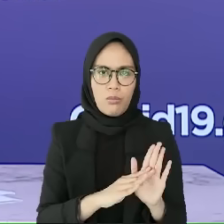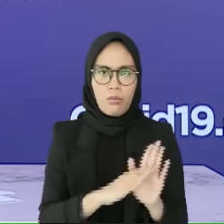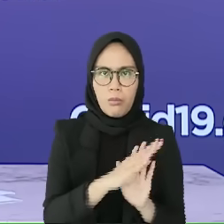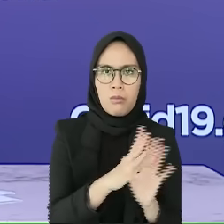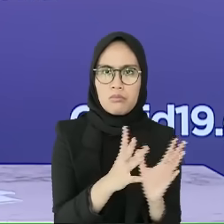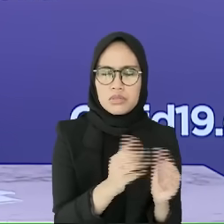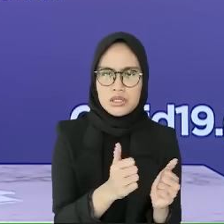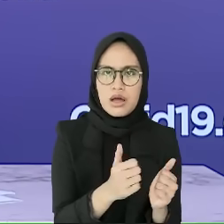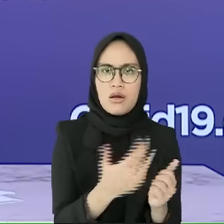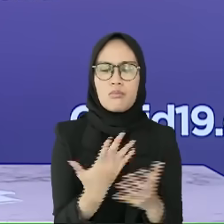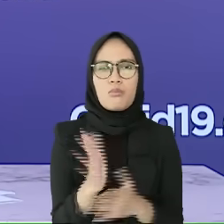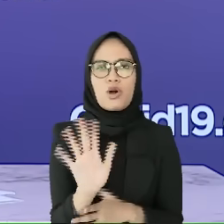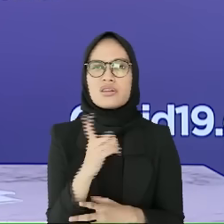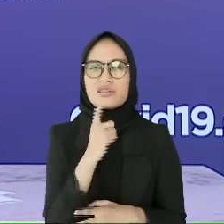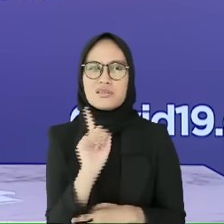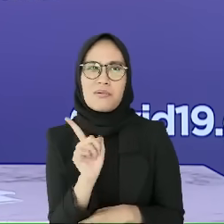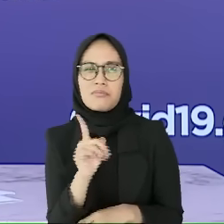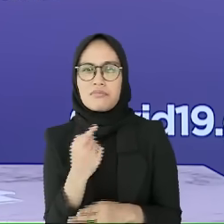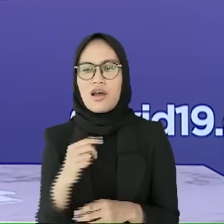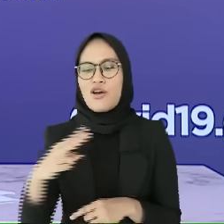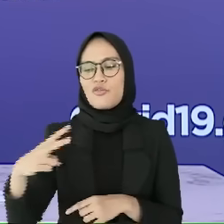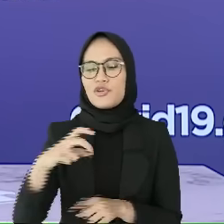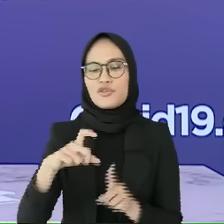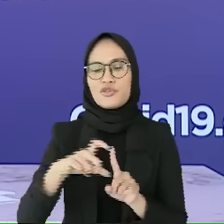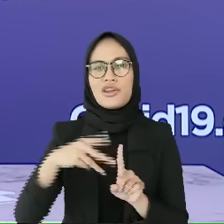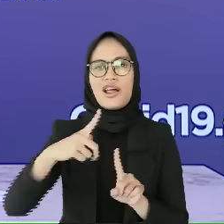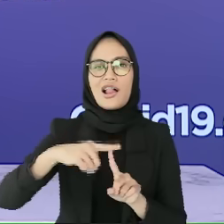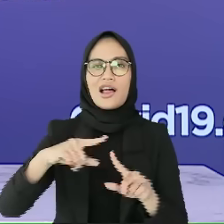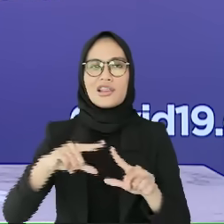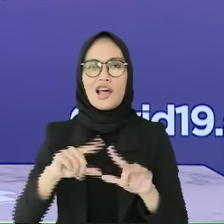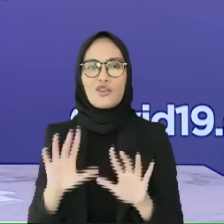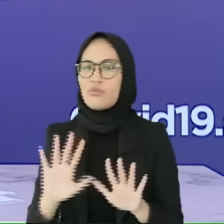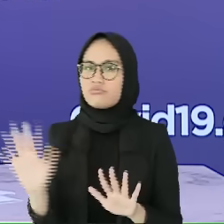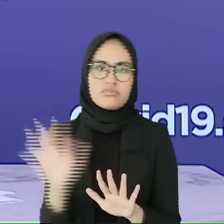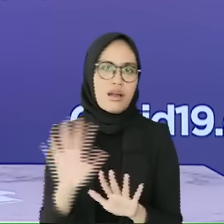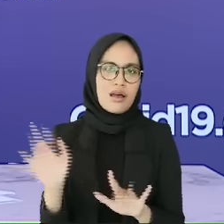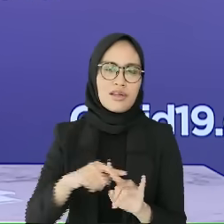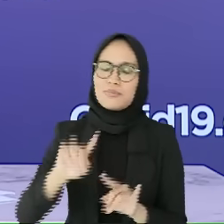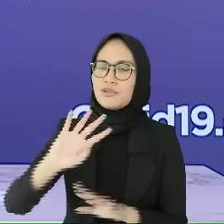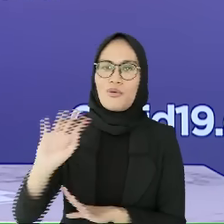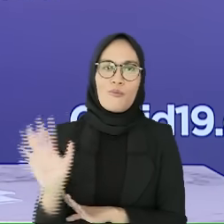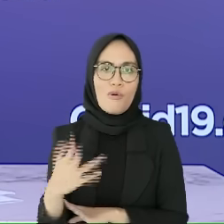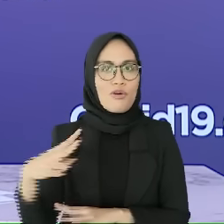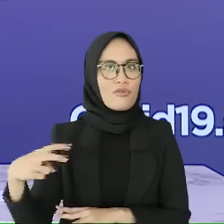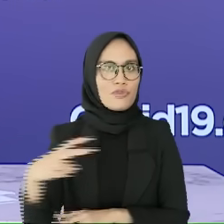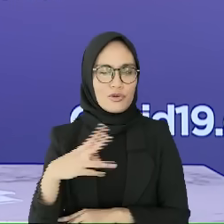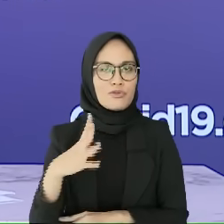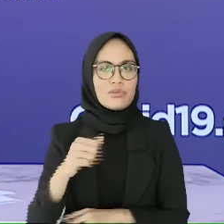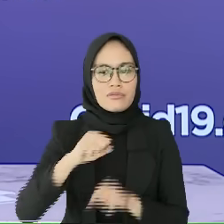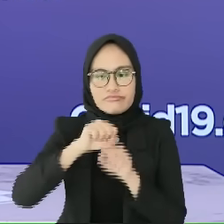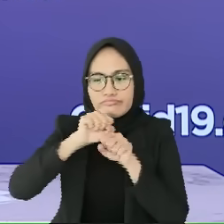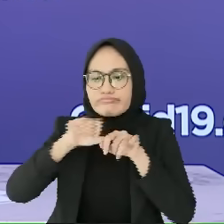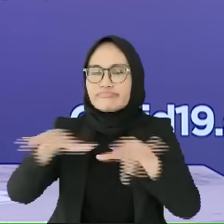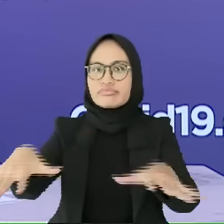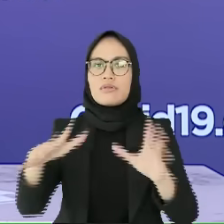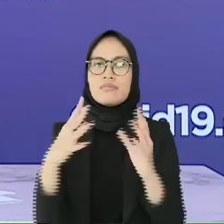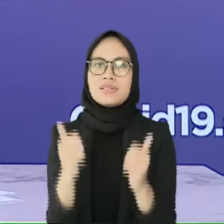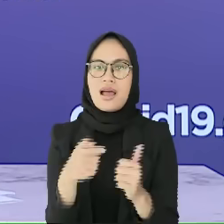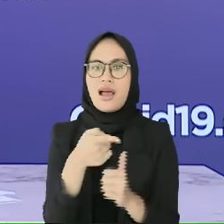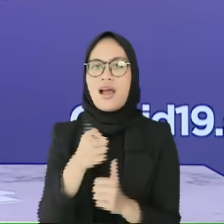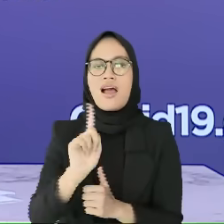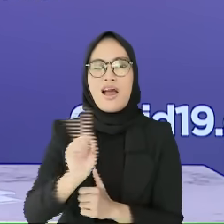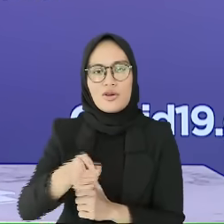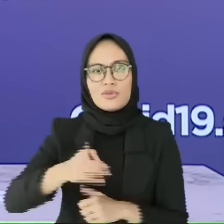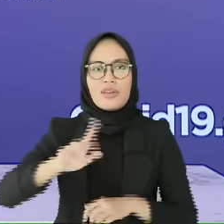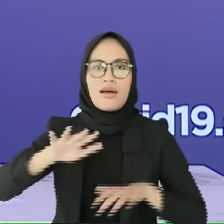infeksius dari Delta, namun juga akibat kepatuhan protokol kesehatan yang menurun, sehingga kasus-kasus yang ada di hulu